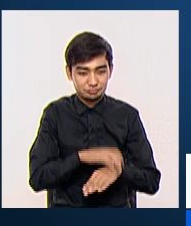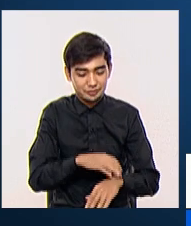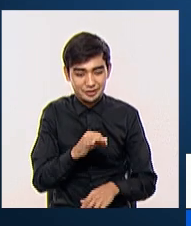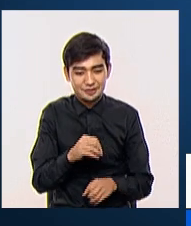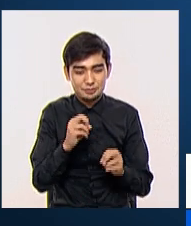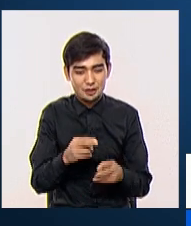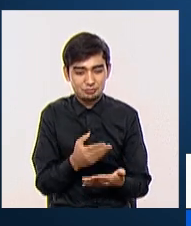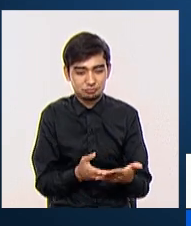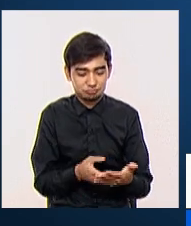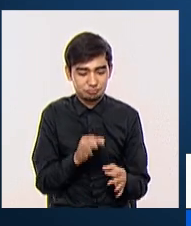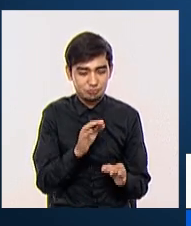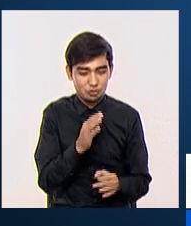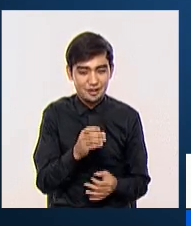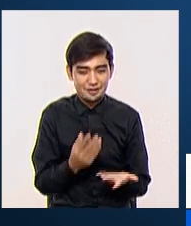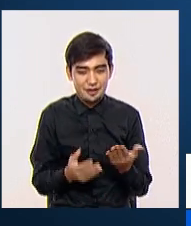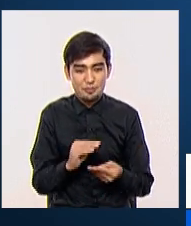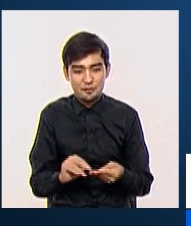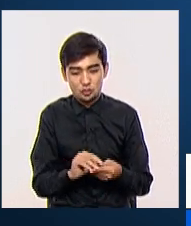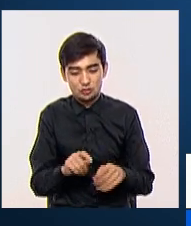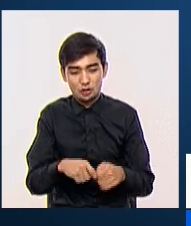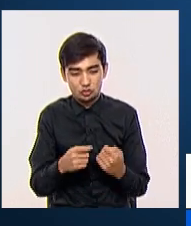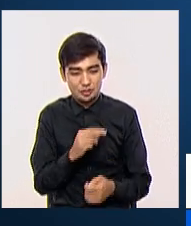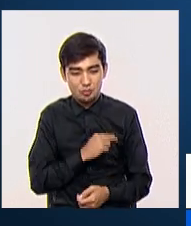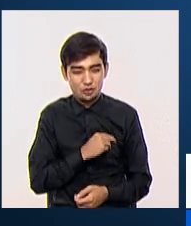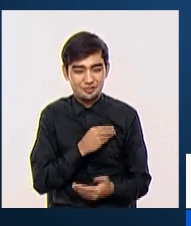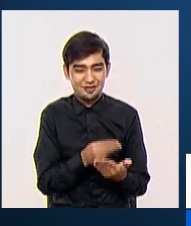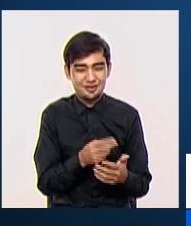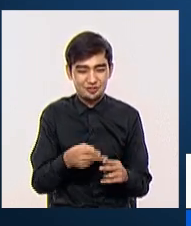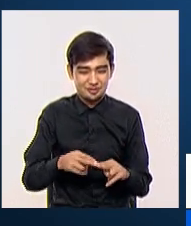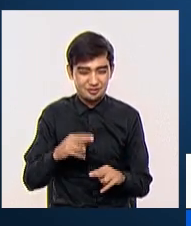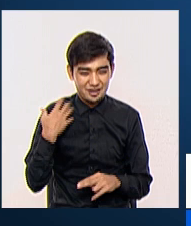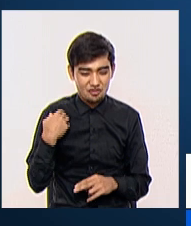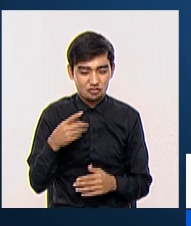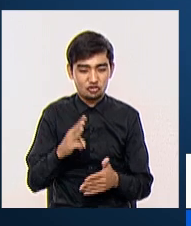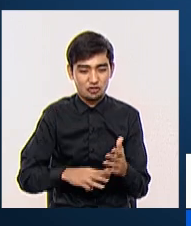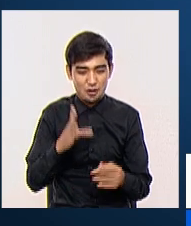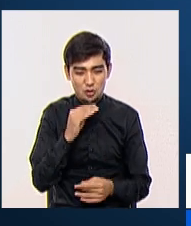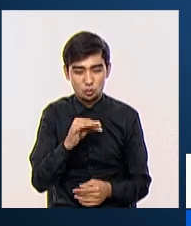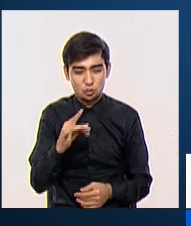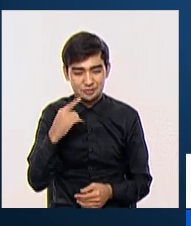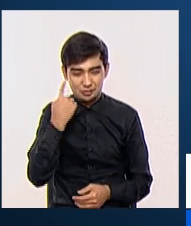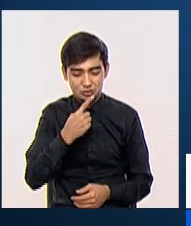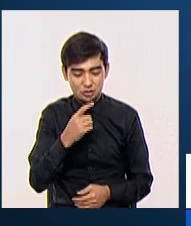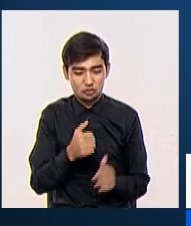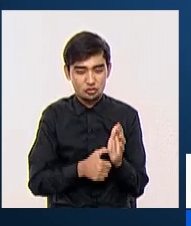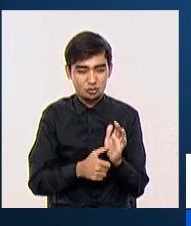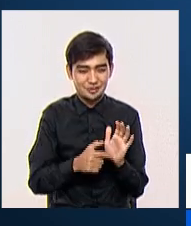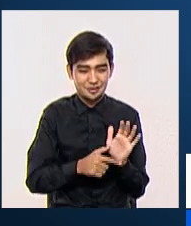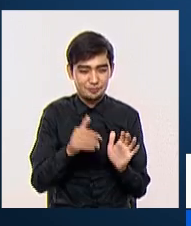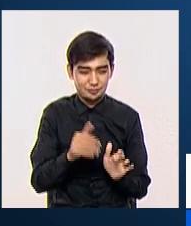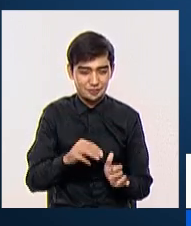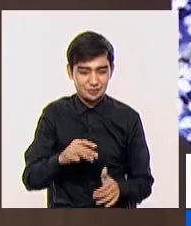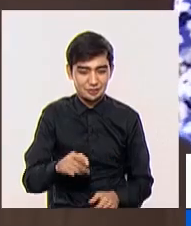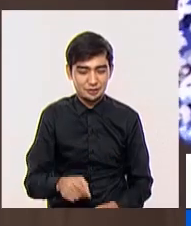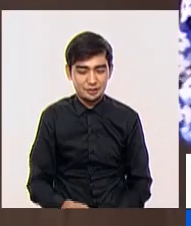выдадут предупреждение, а при повторном нарушении работодателя могут оштрафовать как юрлицо на сумму от 670